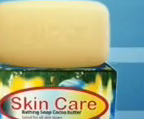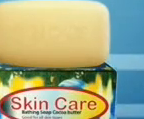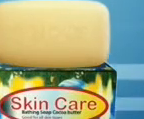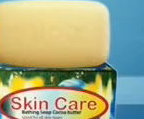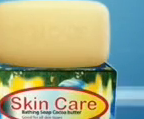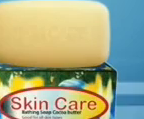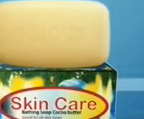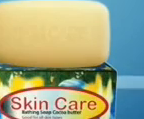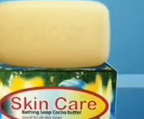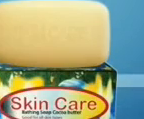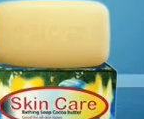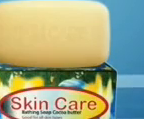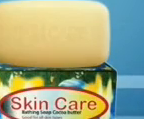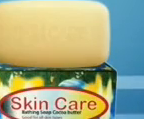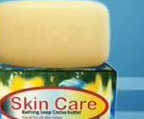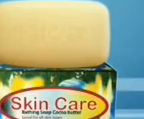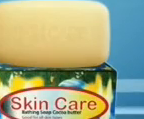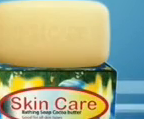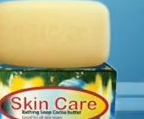ndwadde z'olususu.